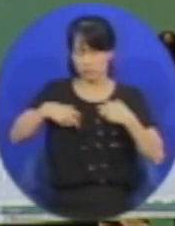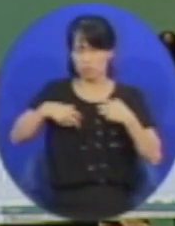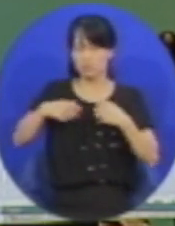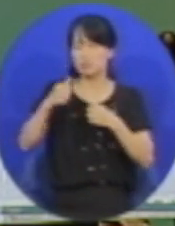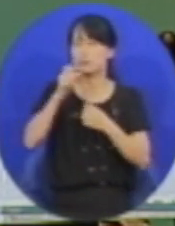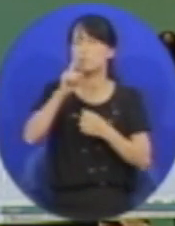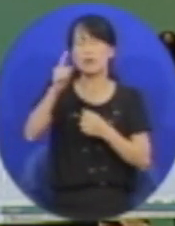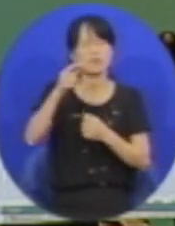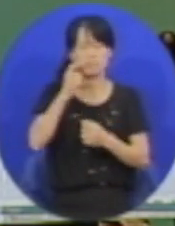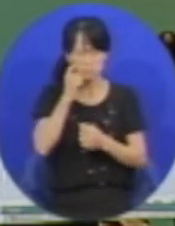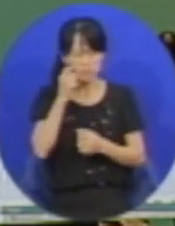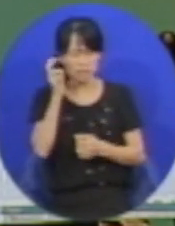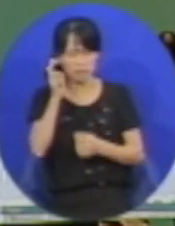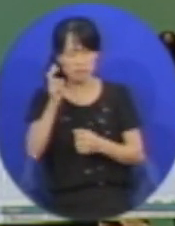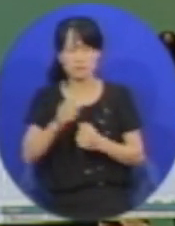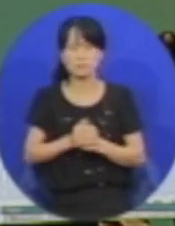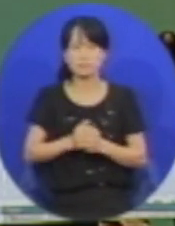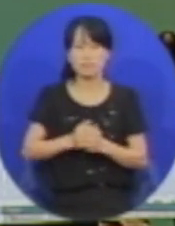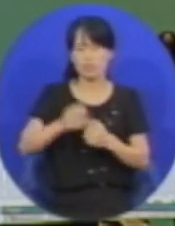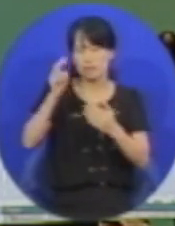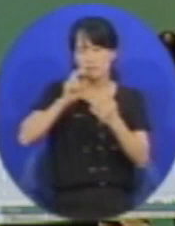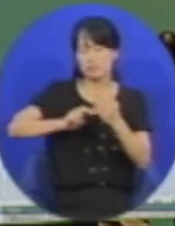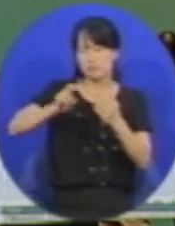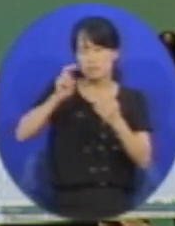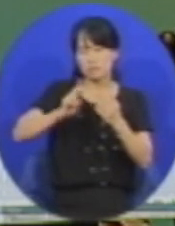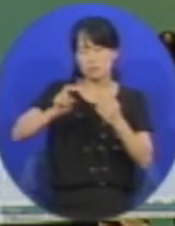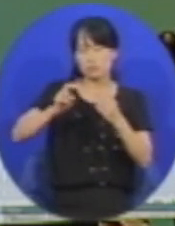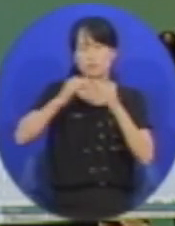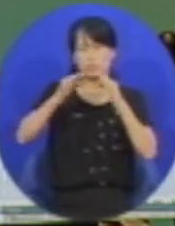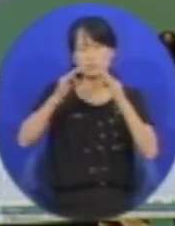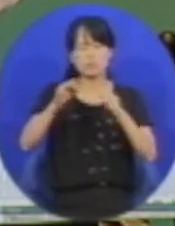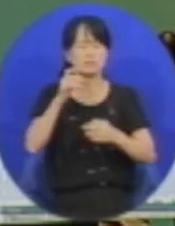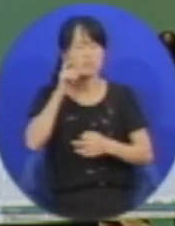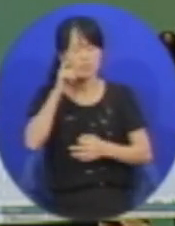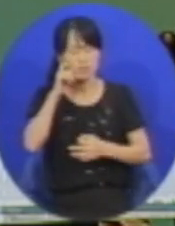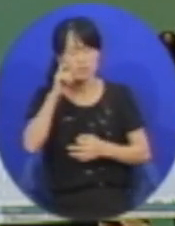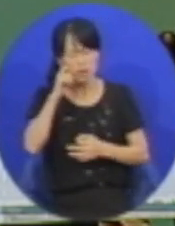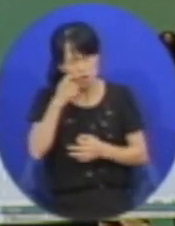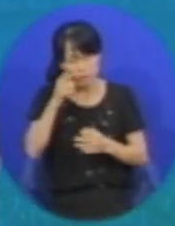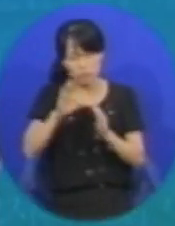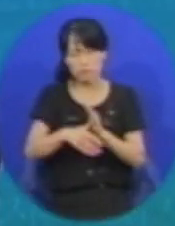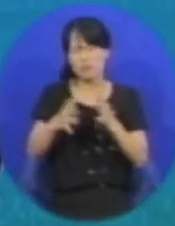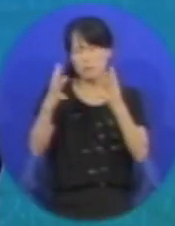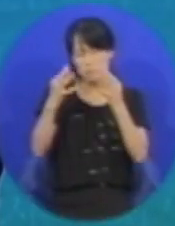정말 찬송할 수 없을 때 도무지 감사가 안 나올 상황이 수도 없이 많습니다.